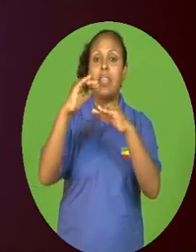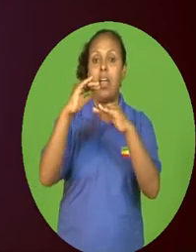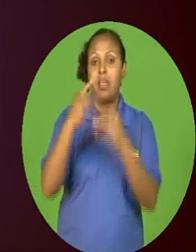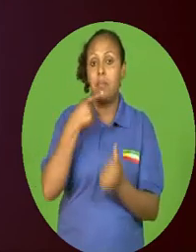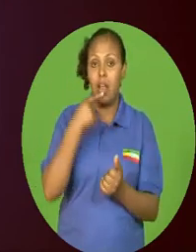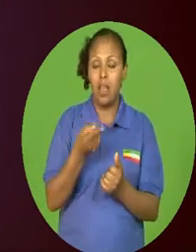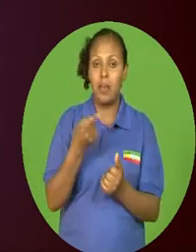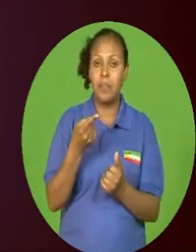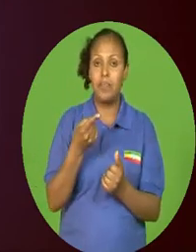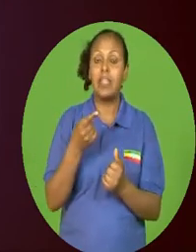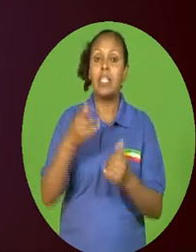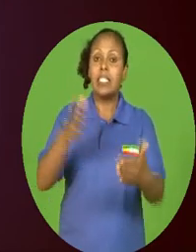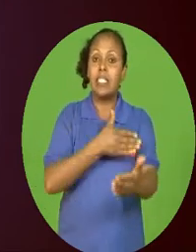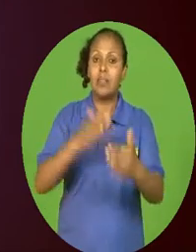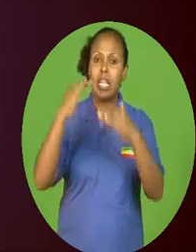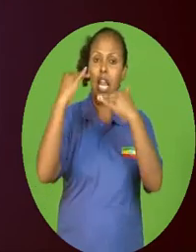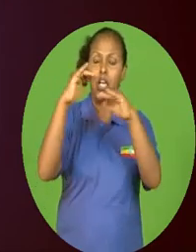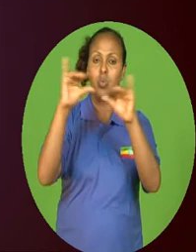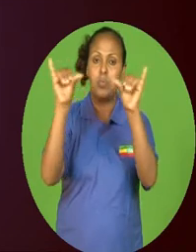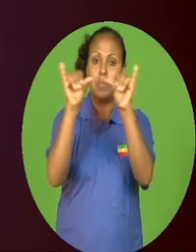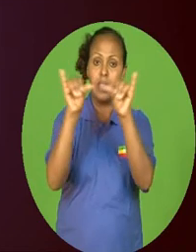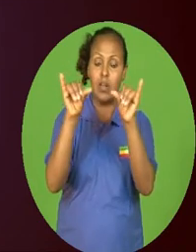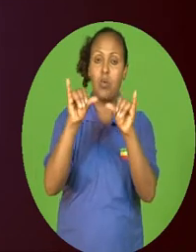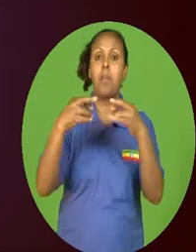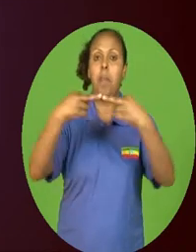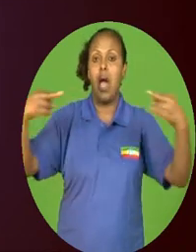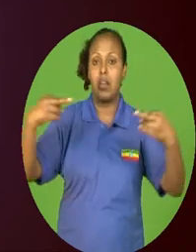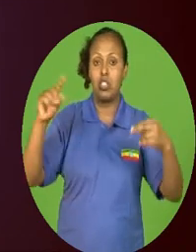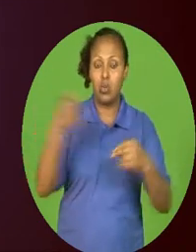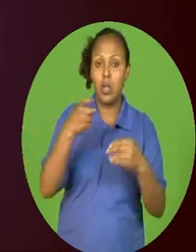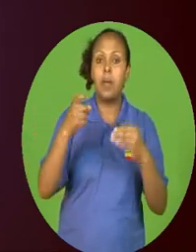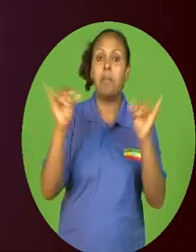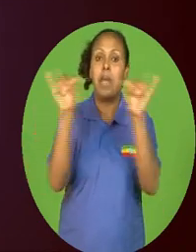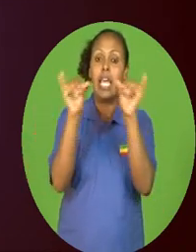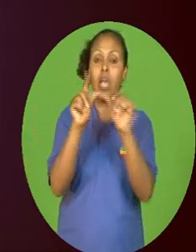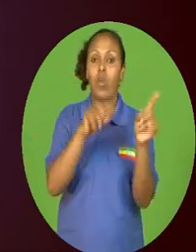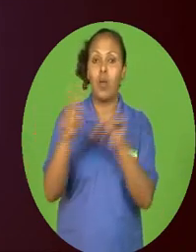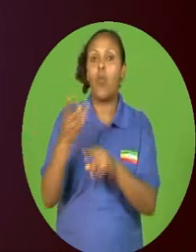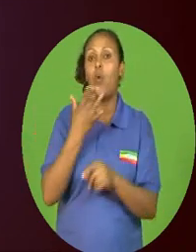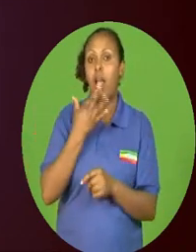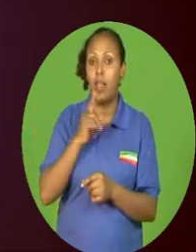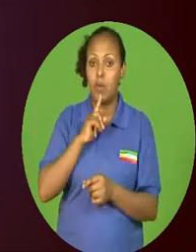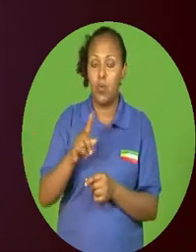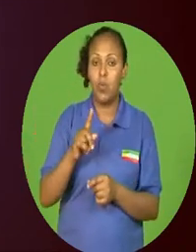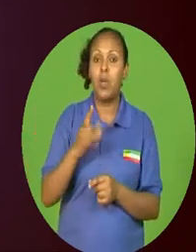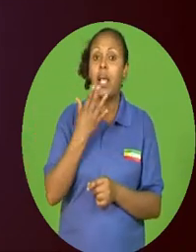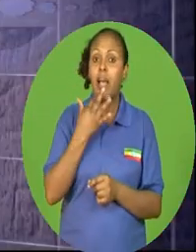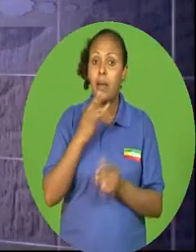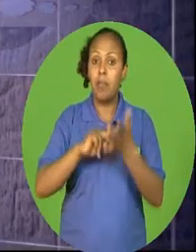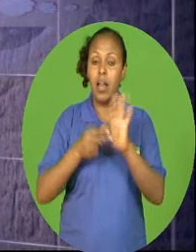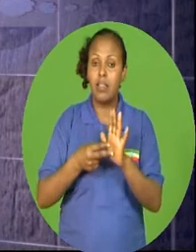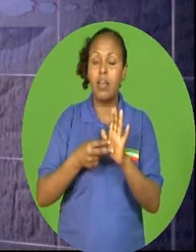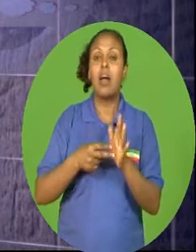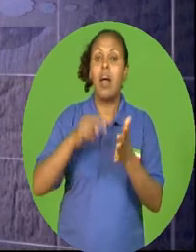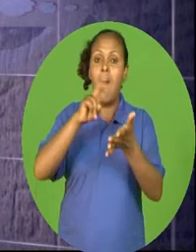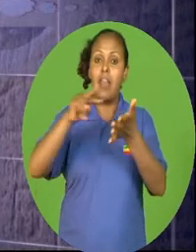ምጣኔ ይባላል። ግጥም ተለክቶ የሚመጠነው በሐረግ ሲሆን መለኪያው ደግሞ ቀለም ነው።